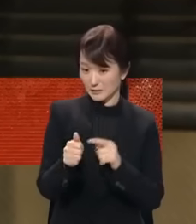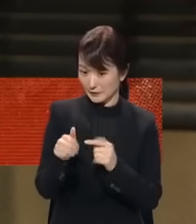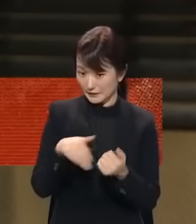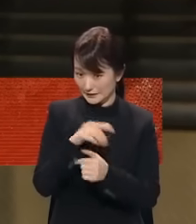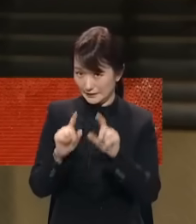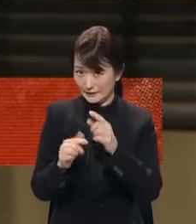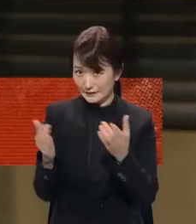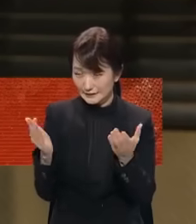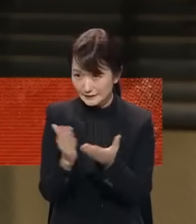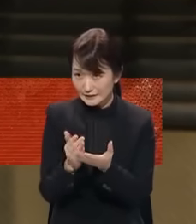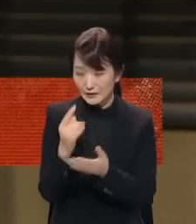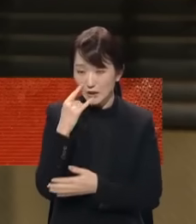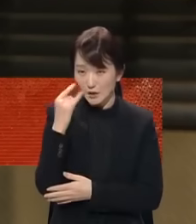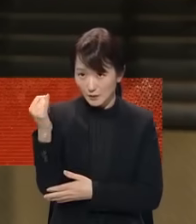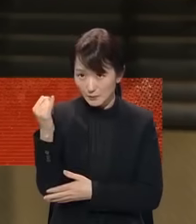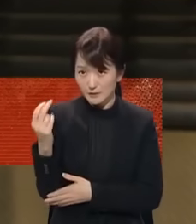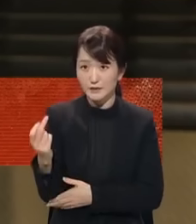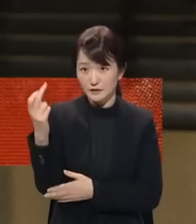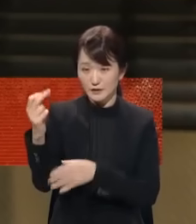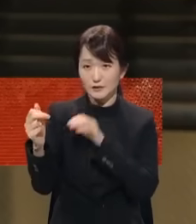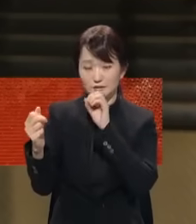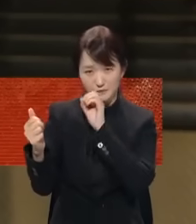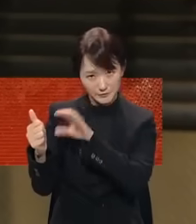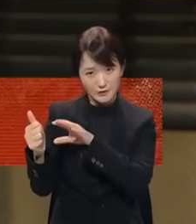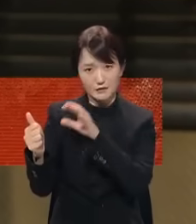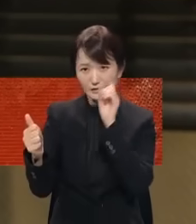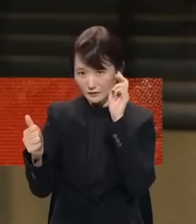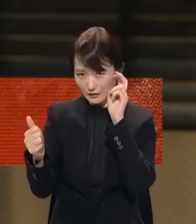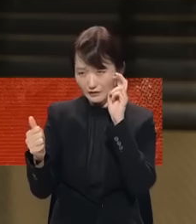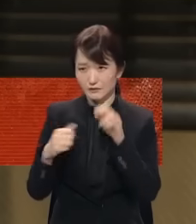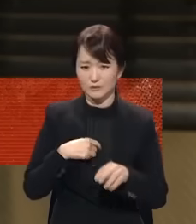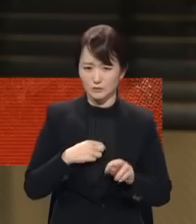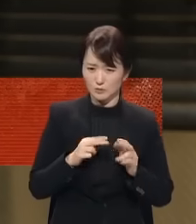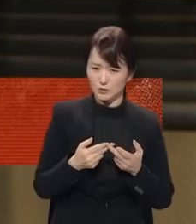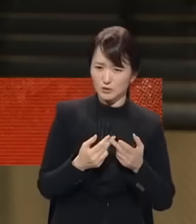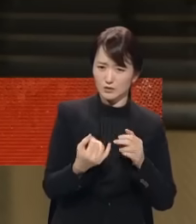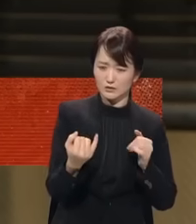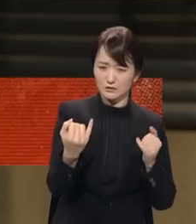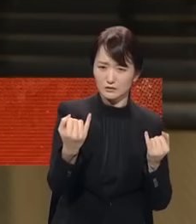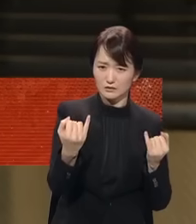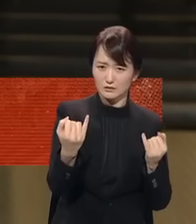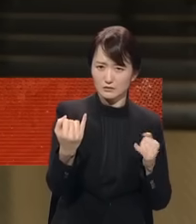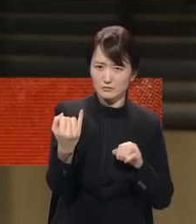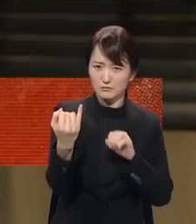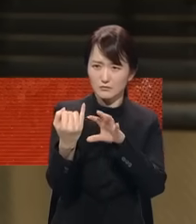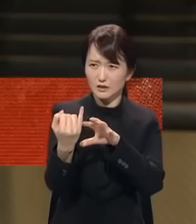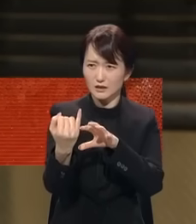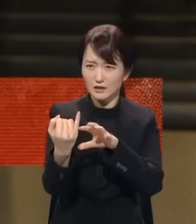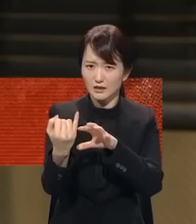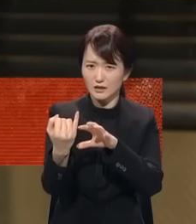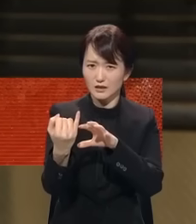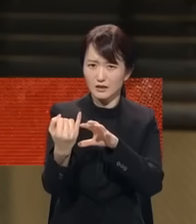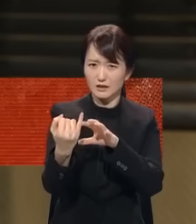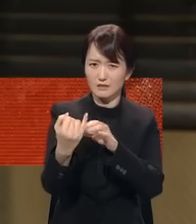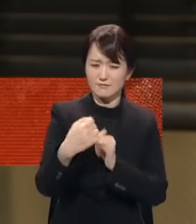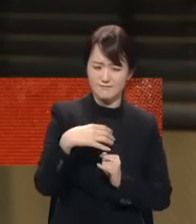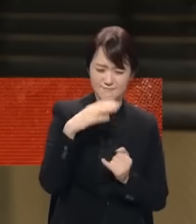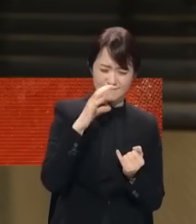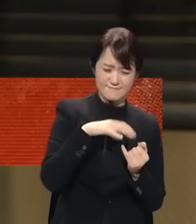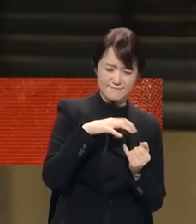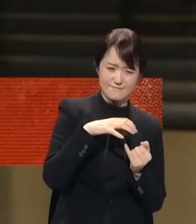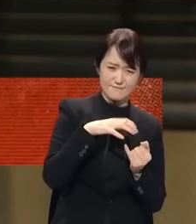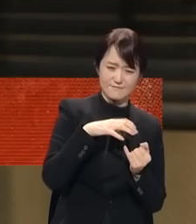맞게 또 어머니나 형한테 얘기하지 않을까. 본인이 해가지고 혹시나 또 해코지 당할까 봐 걱정되네요.